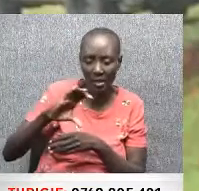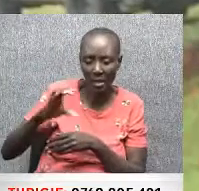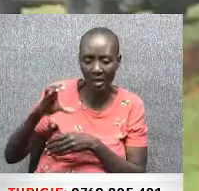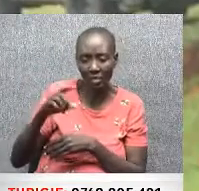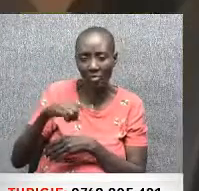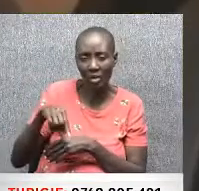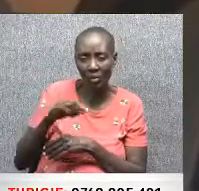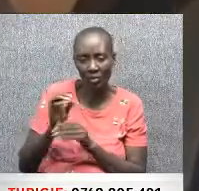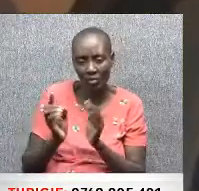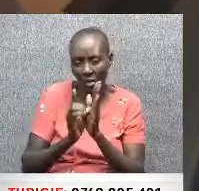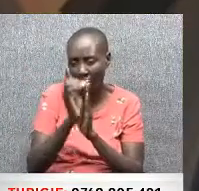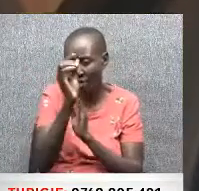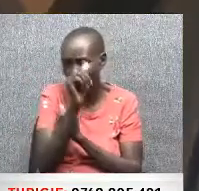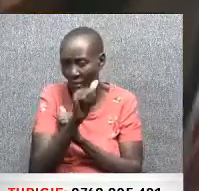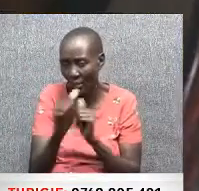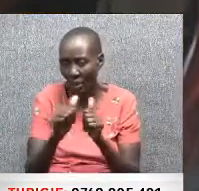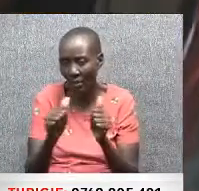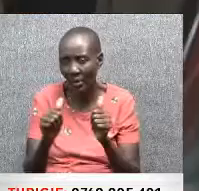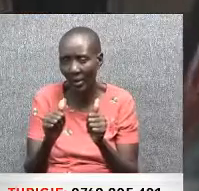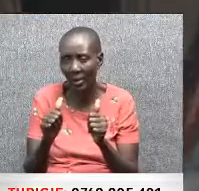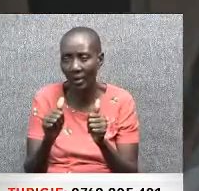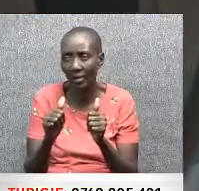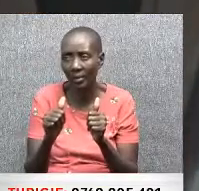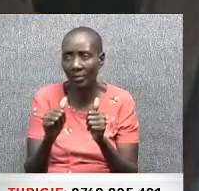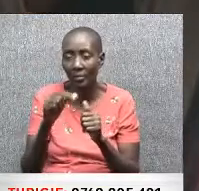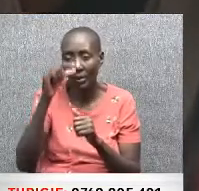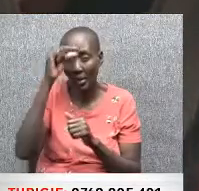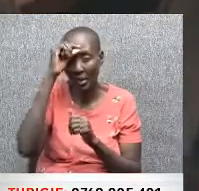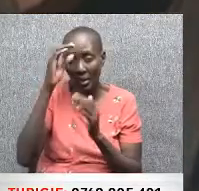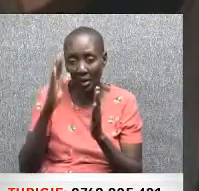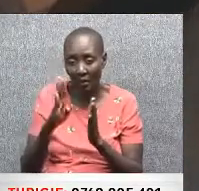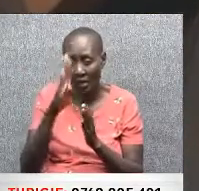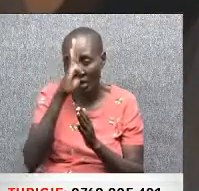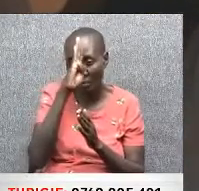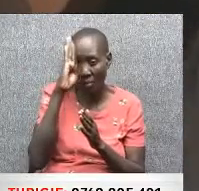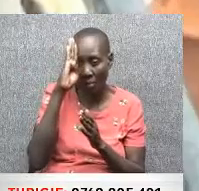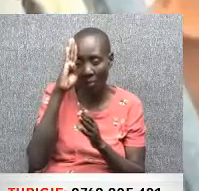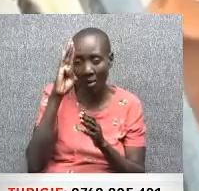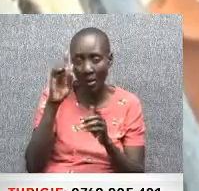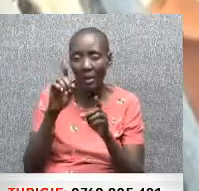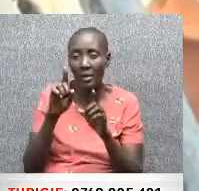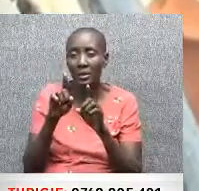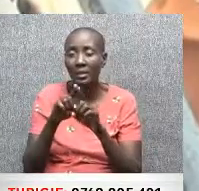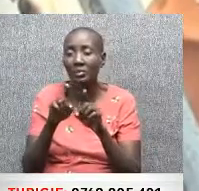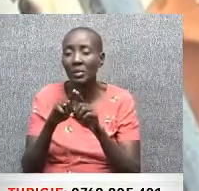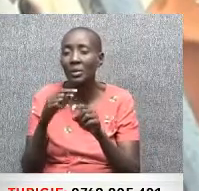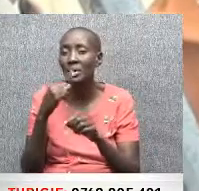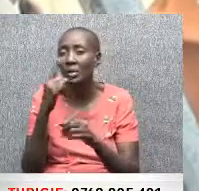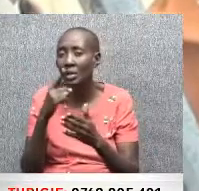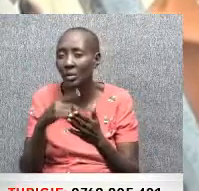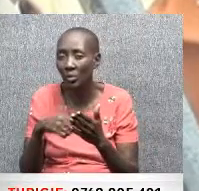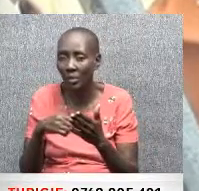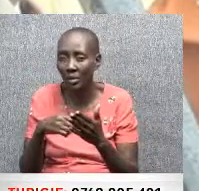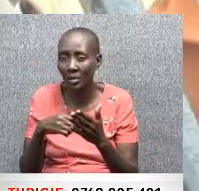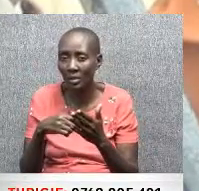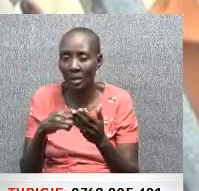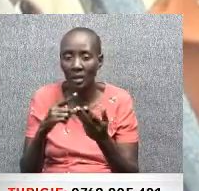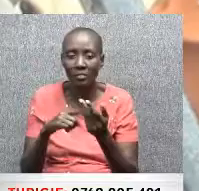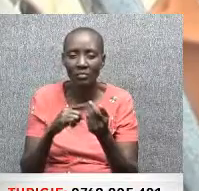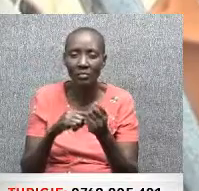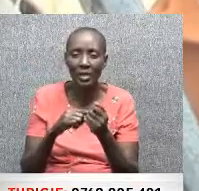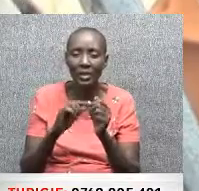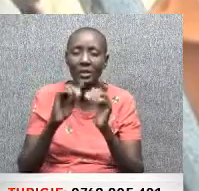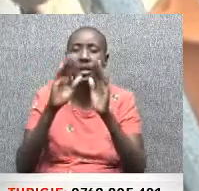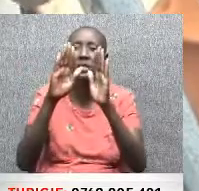tufanye maendeleo. Uli sawime kaririwa naye gavana wa Bungoma Wycliffe Ongamati, aliyetaja takwimu kama nguzo muhimu inayotumika katika